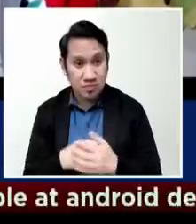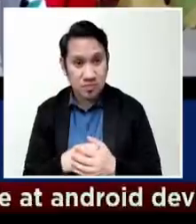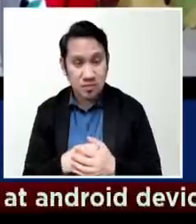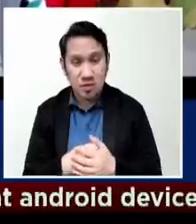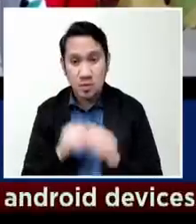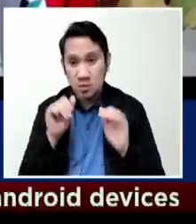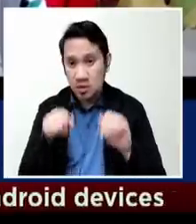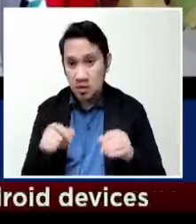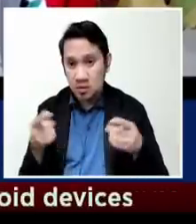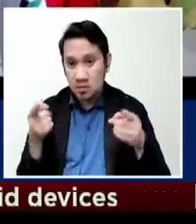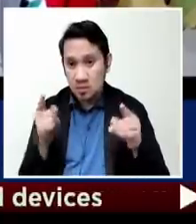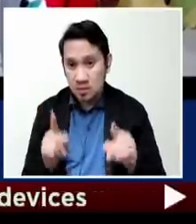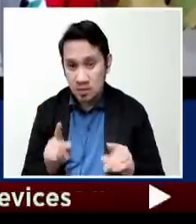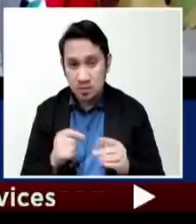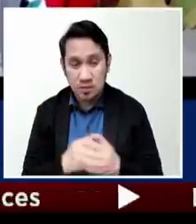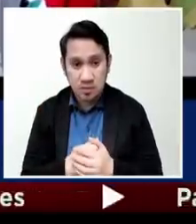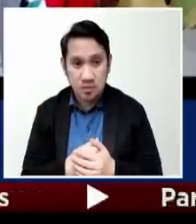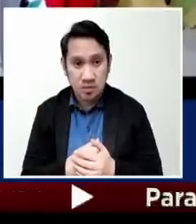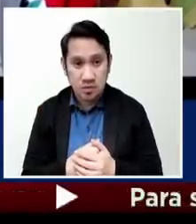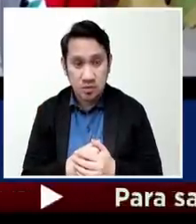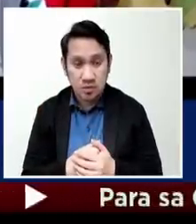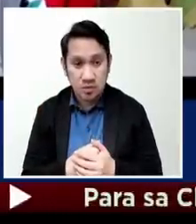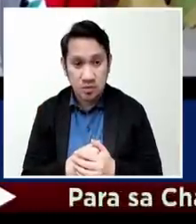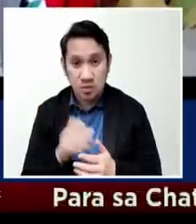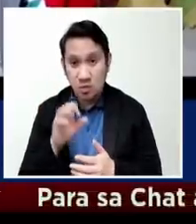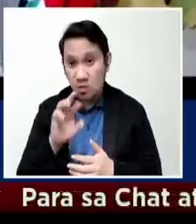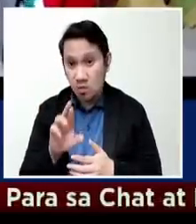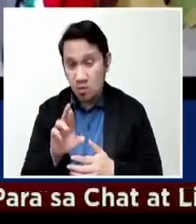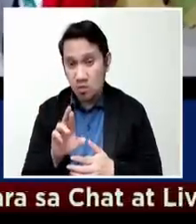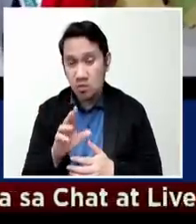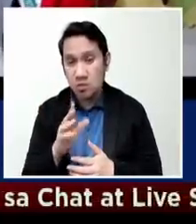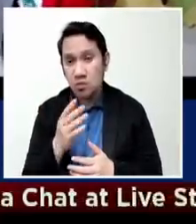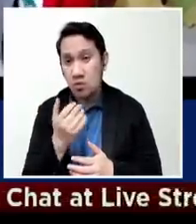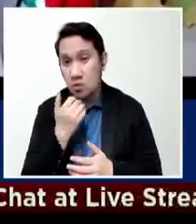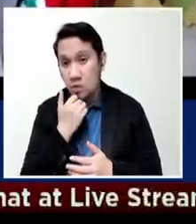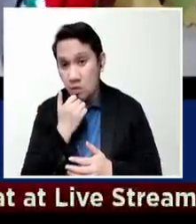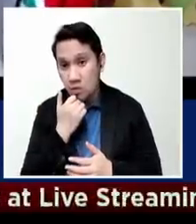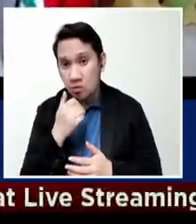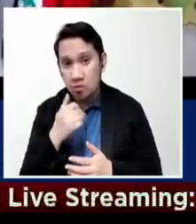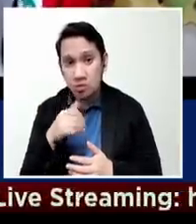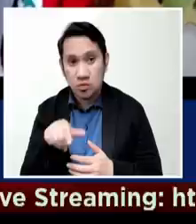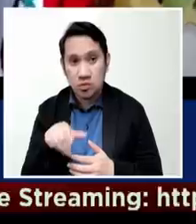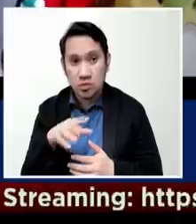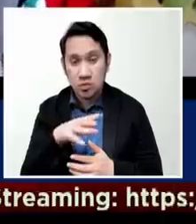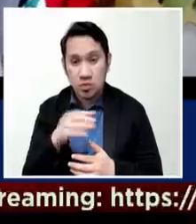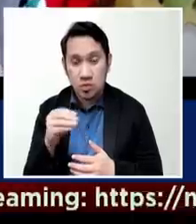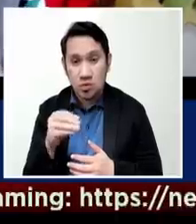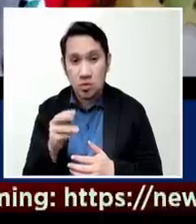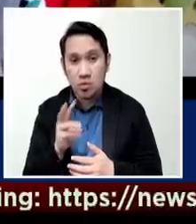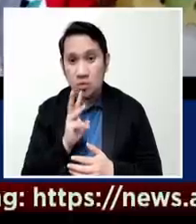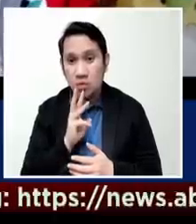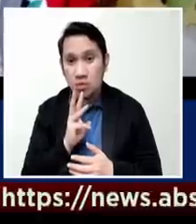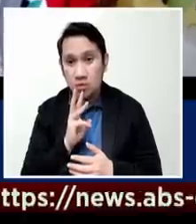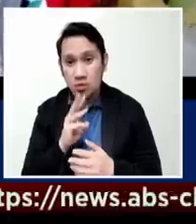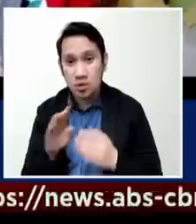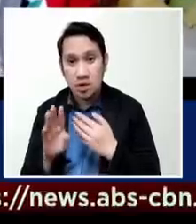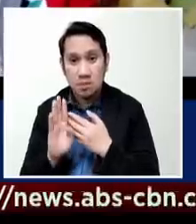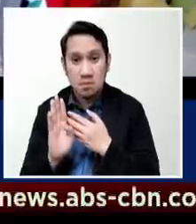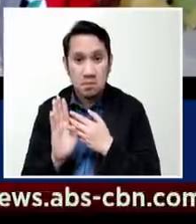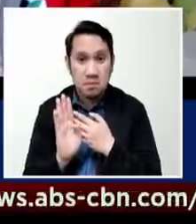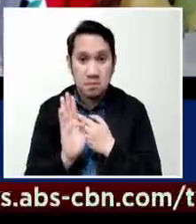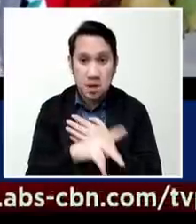mangyari doon. Kung naikabit ng baliktad yung metro or may tubig na bumalik galing sa bahay para